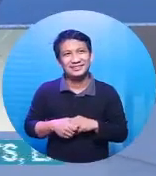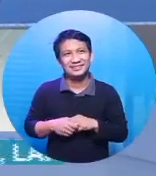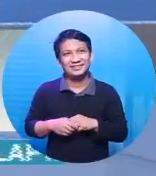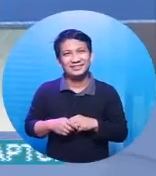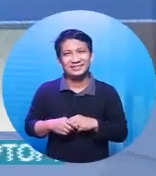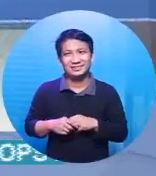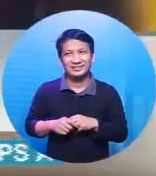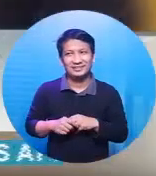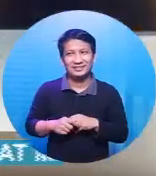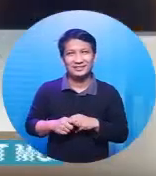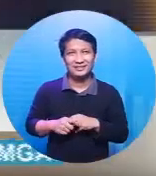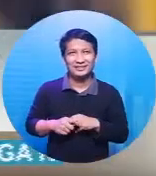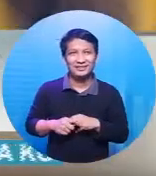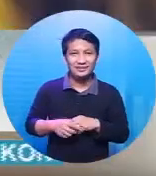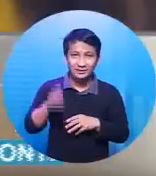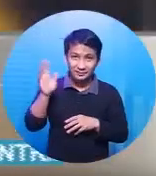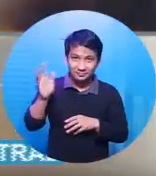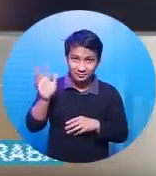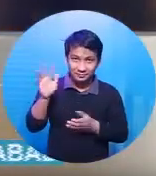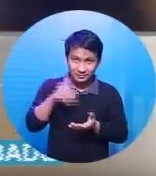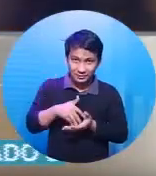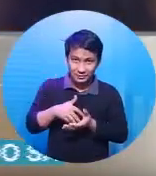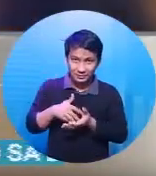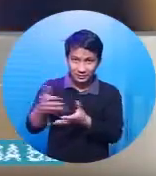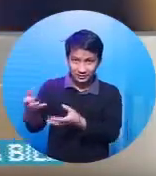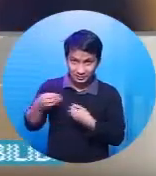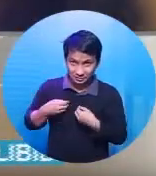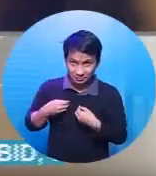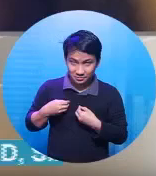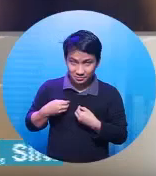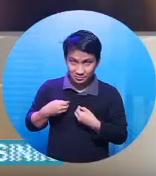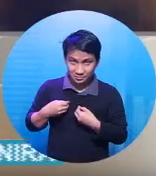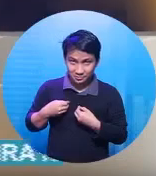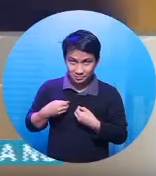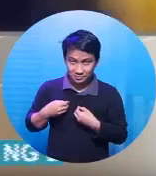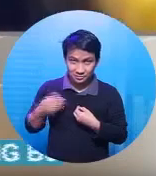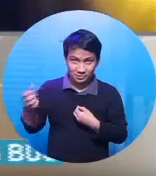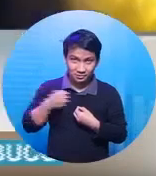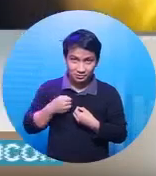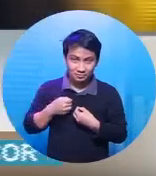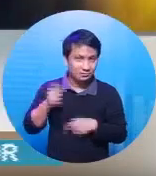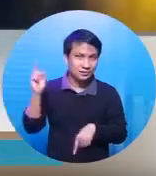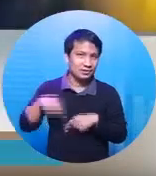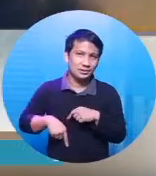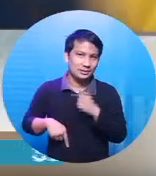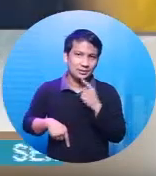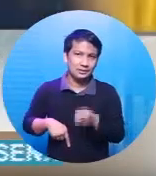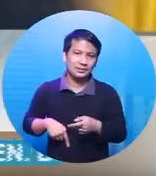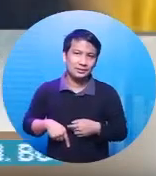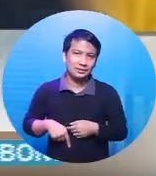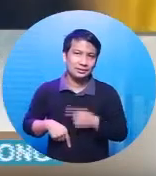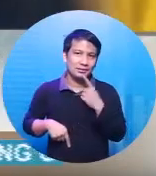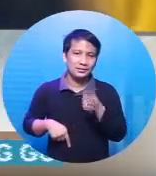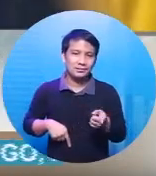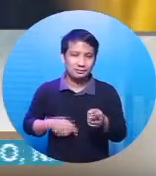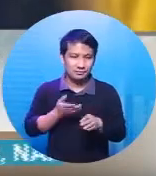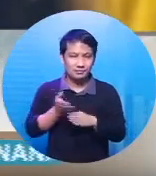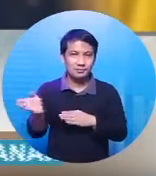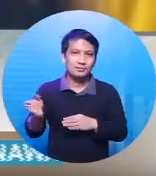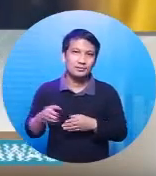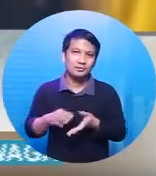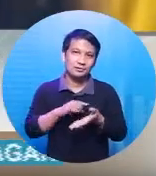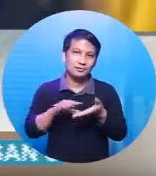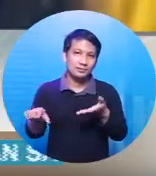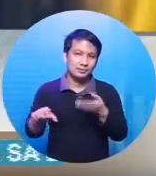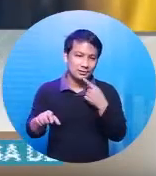anong sabi mo? Yung 50,000, tinanggap mo ba? Hindi. Hindi po natuloy yon. Ayun pa yung sinasabi nila na napunta